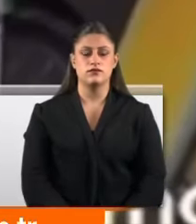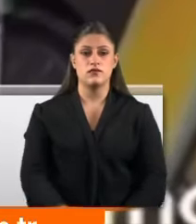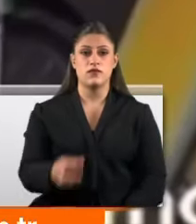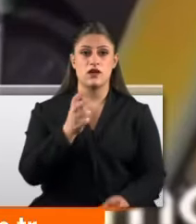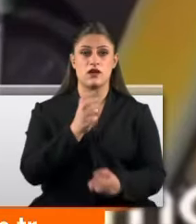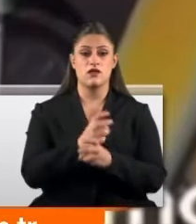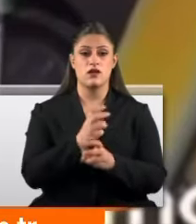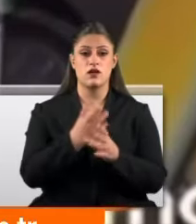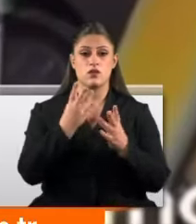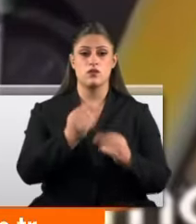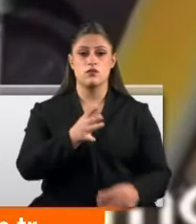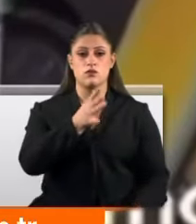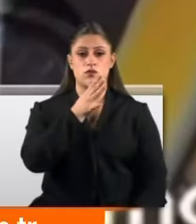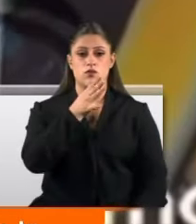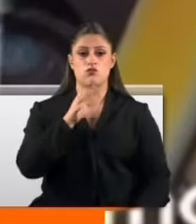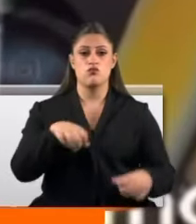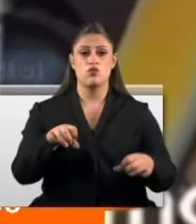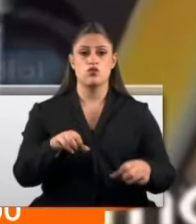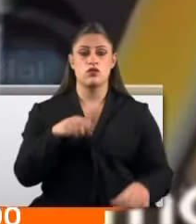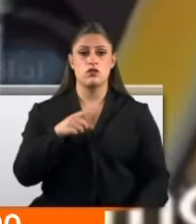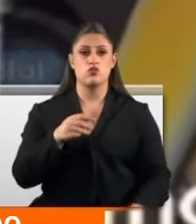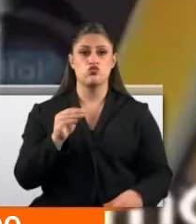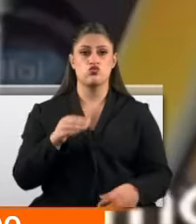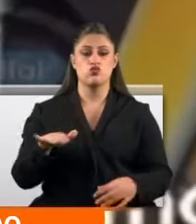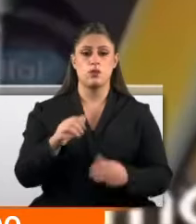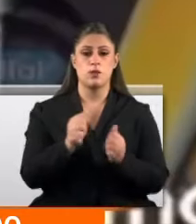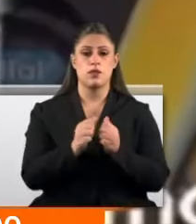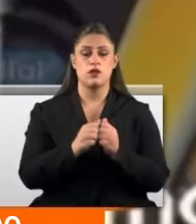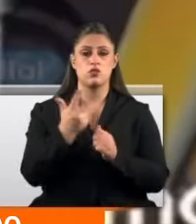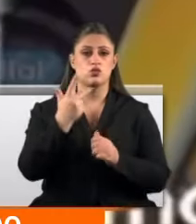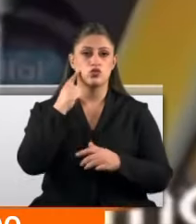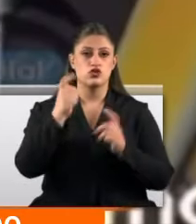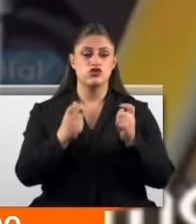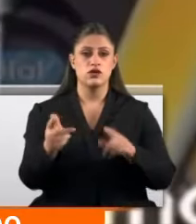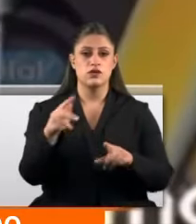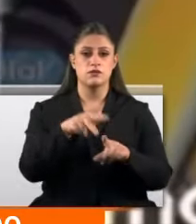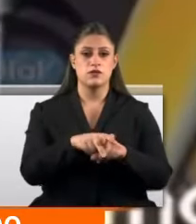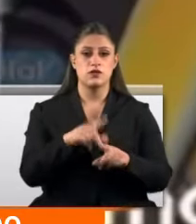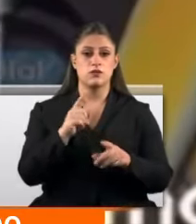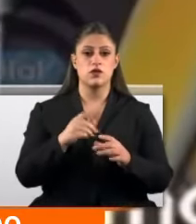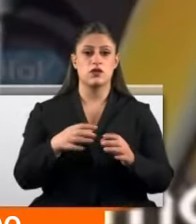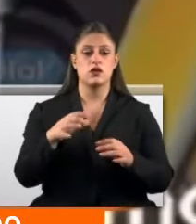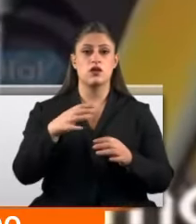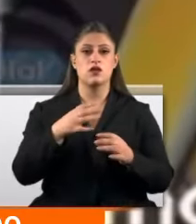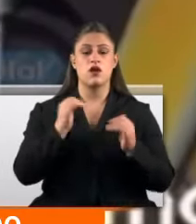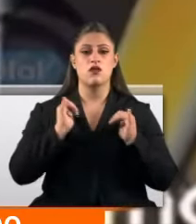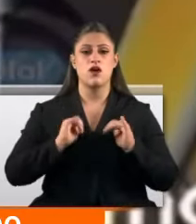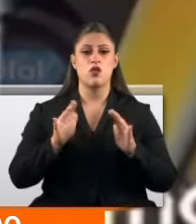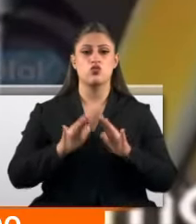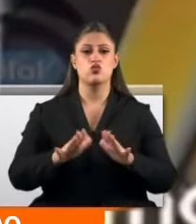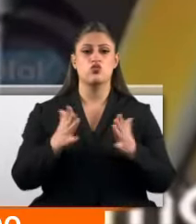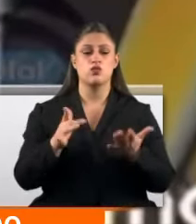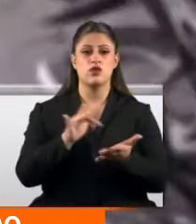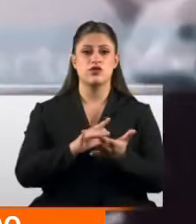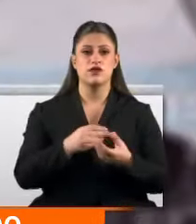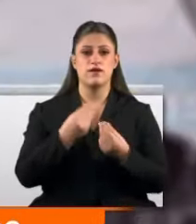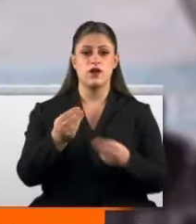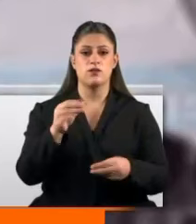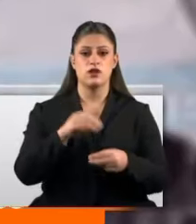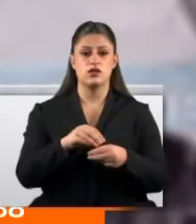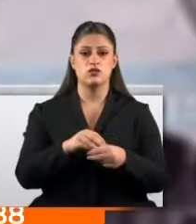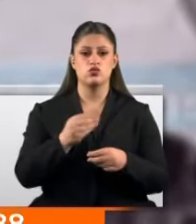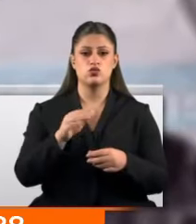Tehlikeli olduğu halde motosiklete çocuklarıyla birlikte 3 kişi bindiler. Bir de üzerine rahat durmuyor diye cezalandırmak için çocuğu